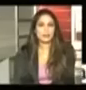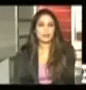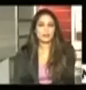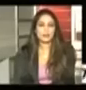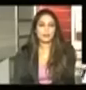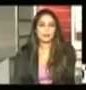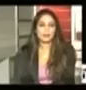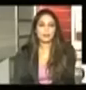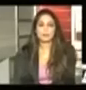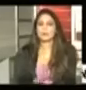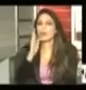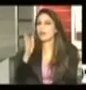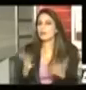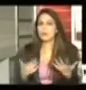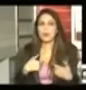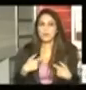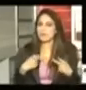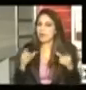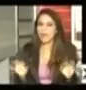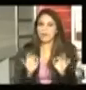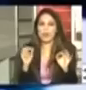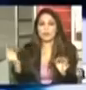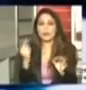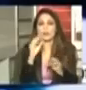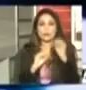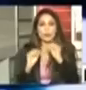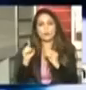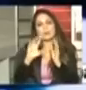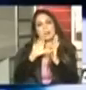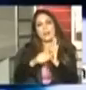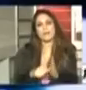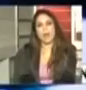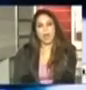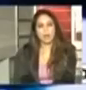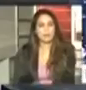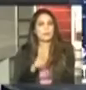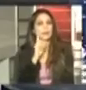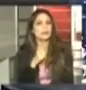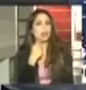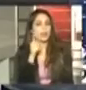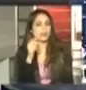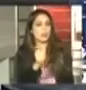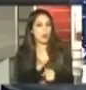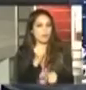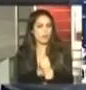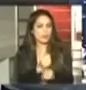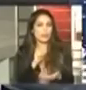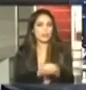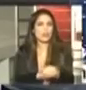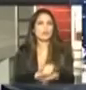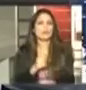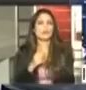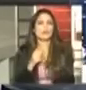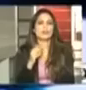ואיפה לקחת את זה? כאילו, אני לא מכרתי לאף אחד, כל מי שמשתמש בזה זה גניבה. אבל צריך להגיד שאתה עובד בג'רוזלם פוסט כבר 15